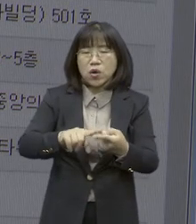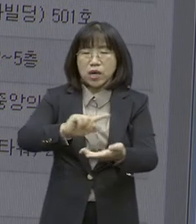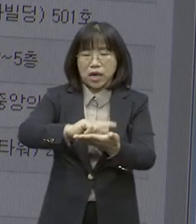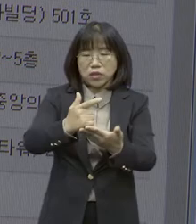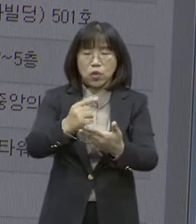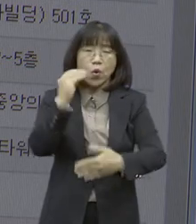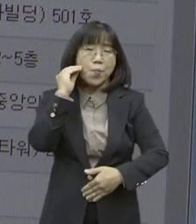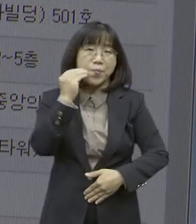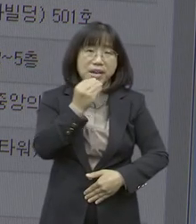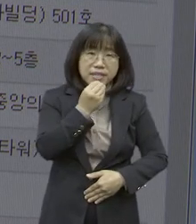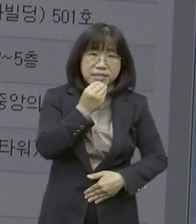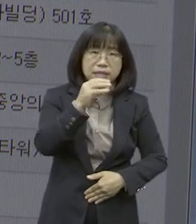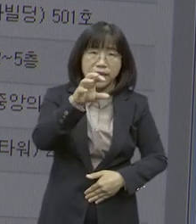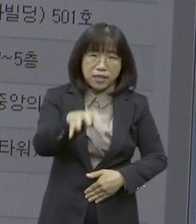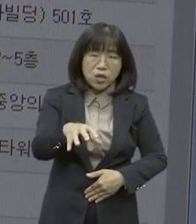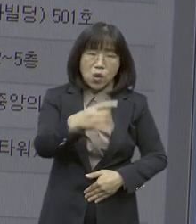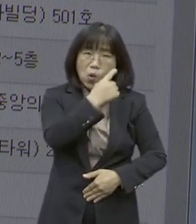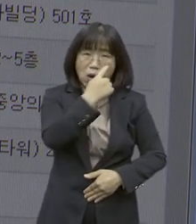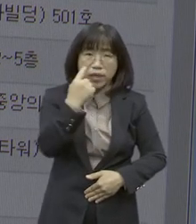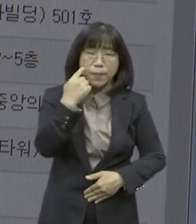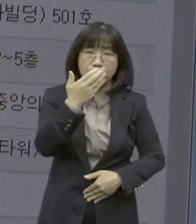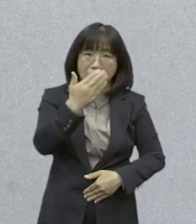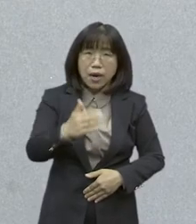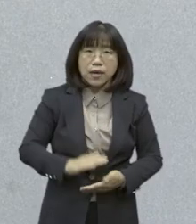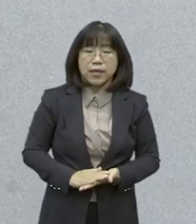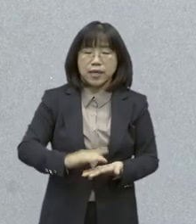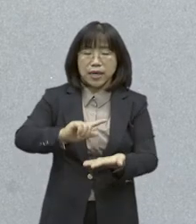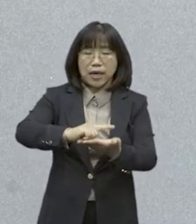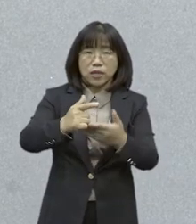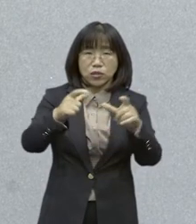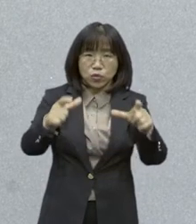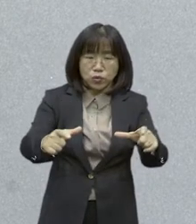강서구 홈페이지나 예방접종 도우미 사이트에서 확인할 수